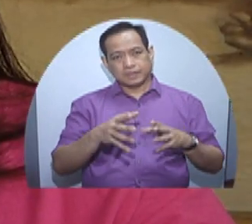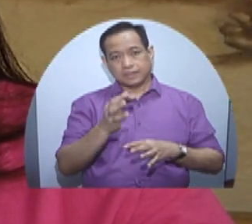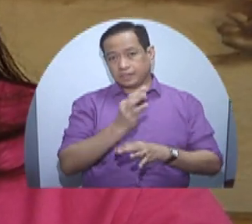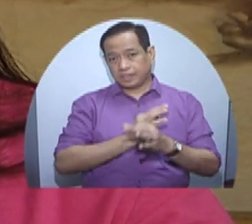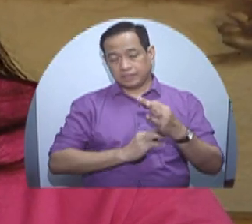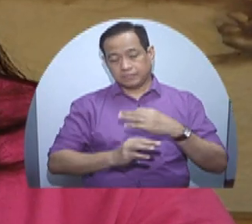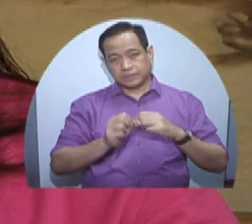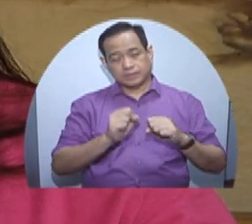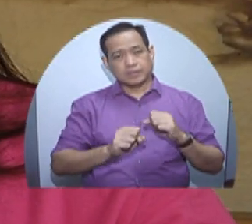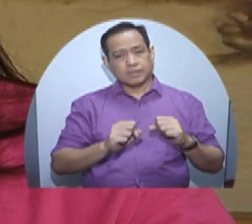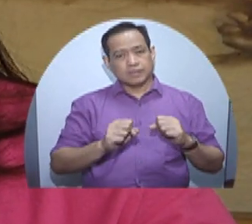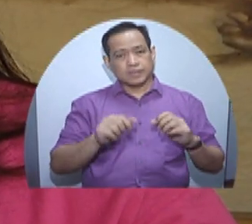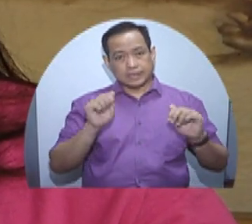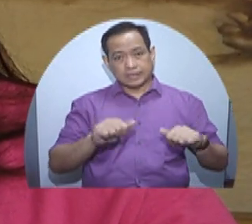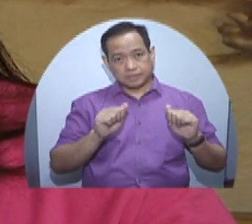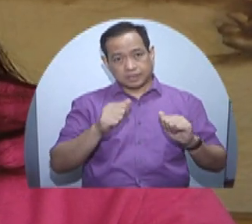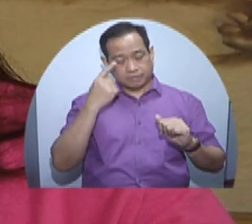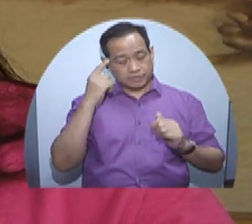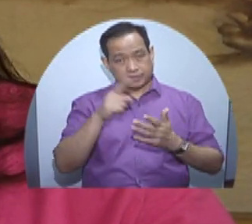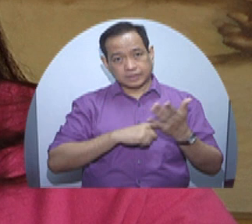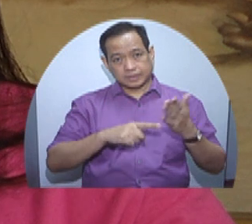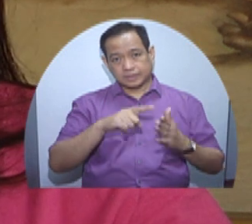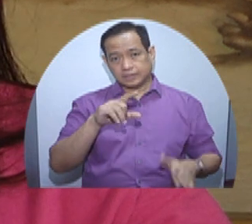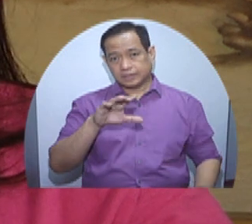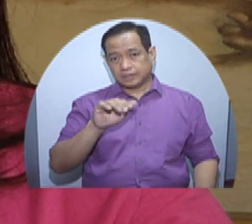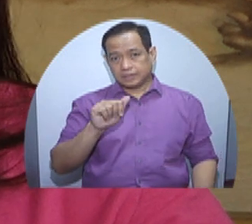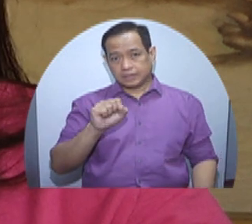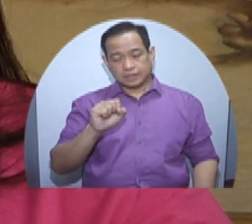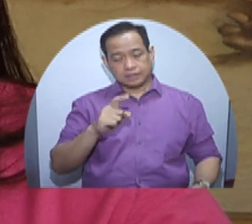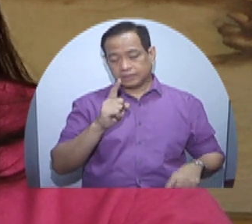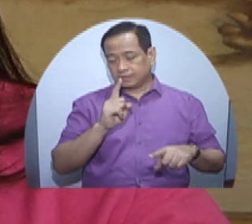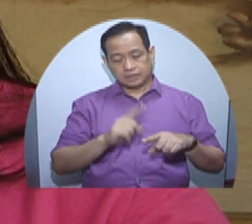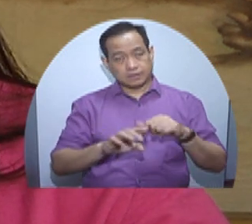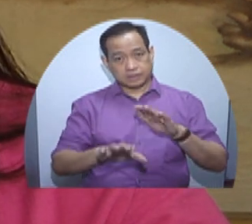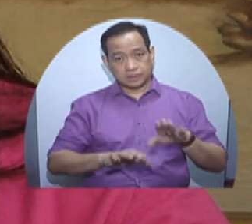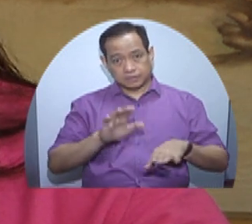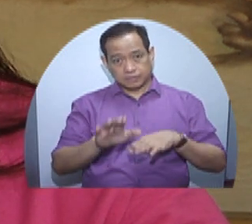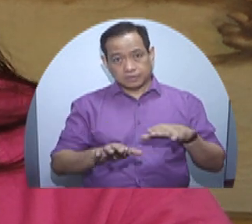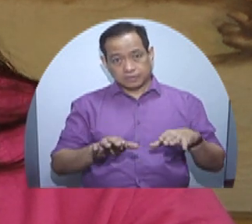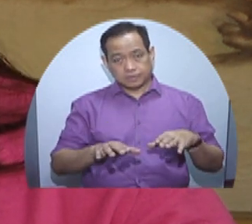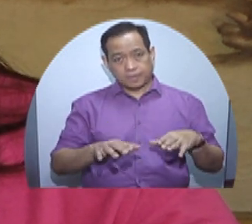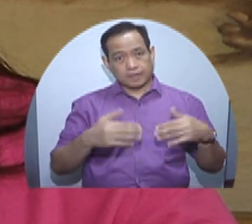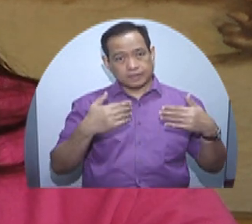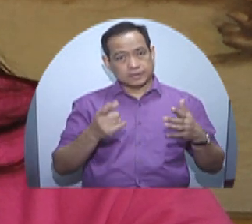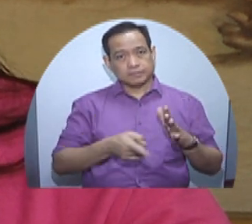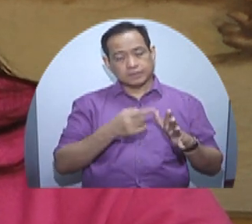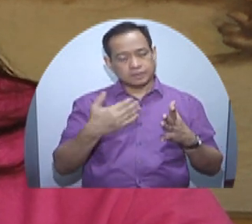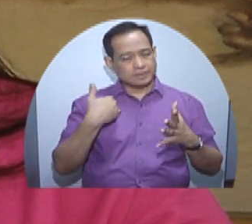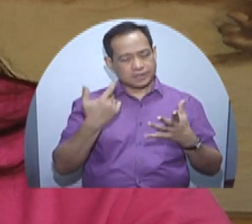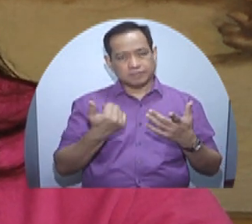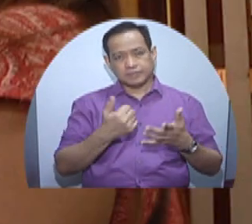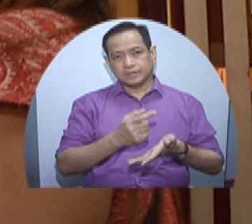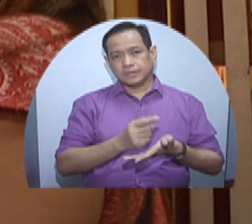po. So possible na daw po yun sa mga gantong case, hindi na daw po sila makakalakad. May nadadaan daw po